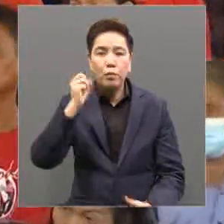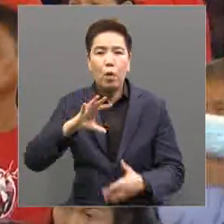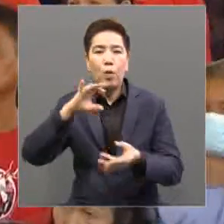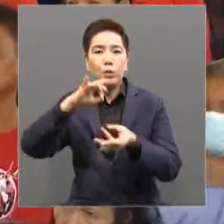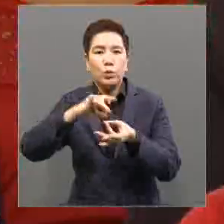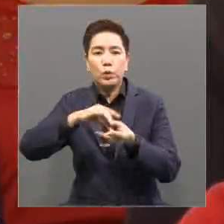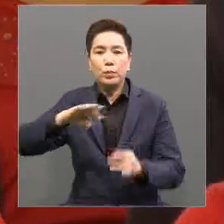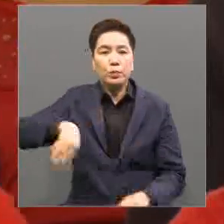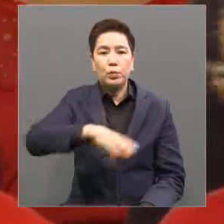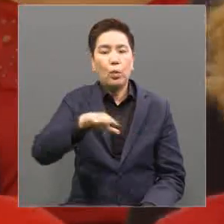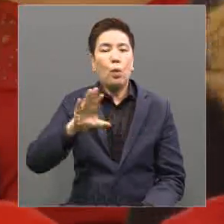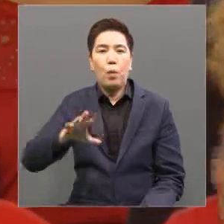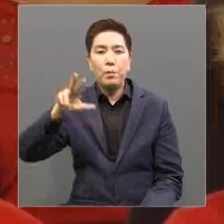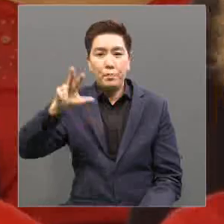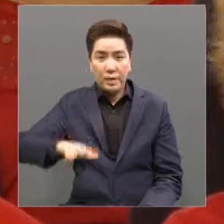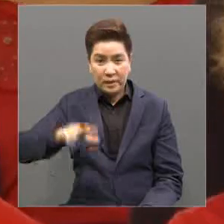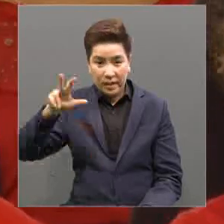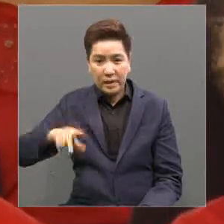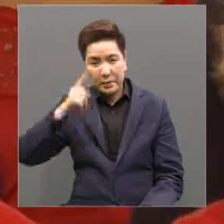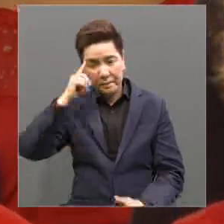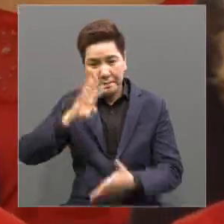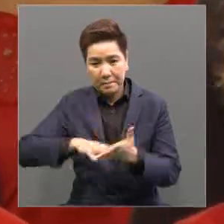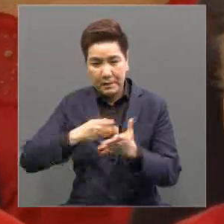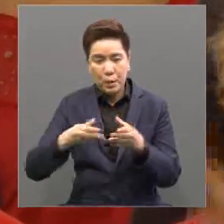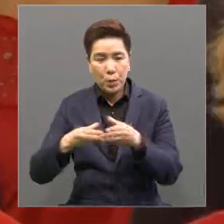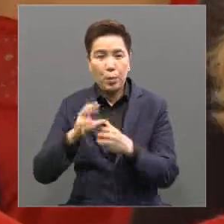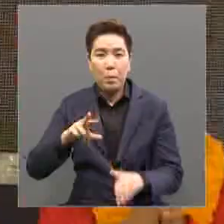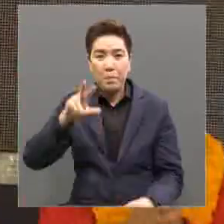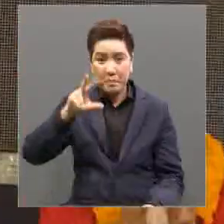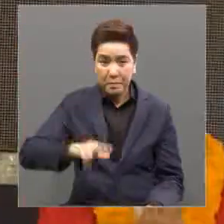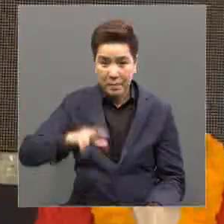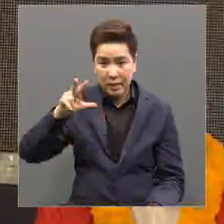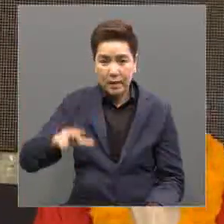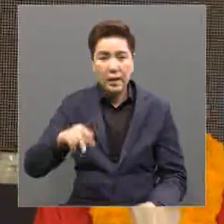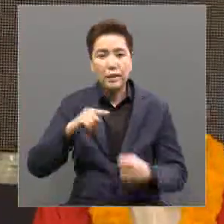มาเป็นของเพื่อไทยครับ ก็ถือว่าเป็นพื้นที่ยุทธศาสตร์ของเพื่อไทยโดยมีคุณสมศักดิ์เป็นแกนนำนะครับ